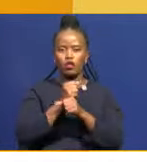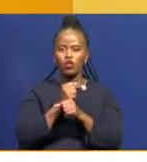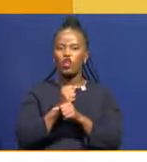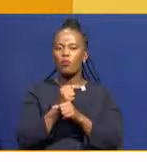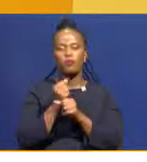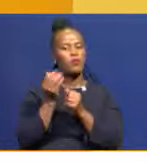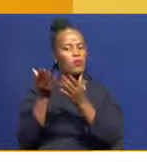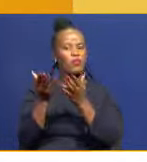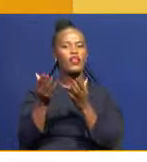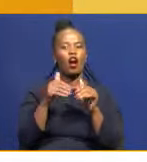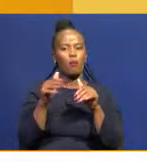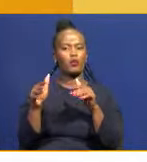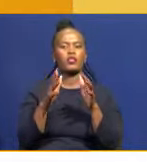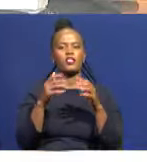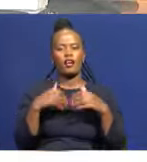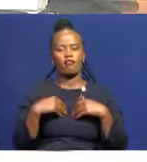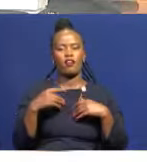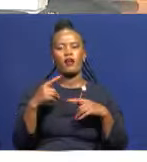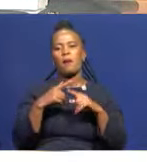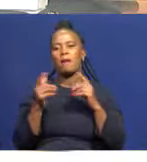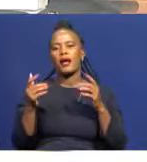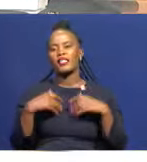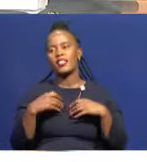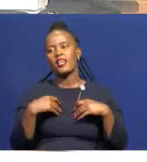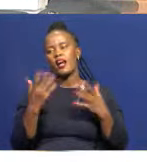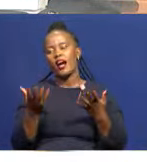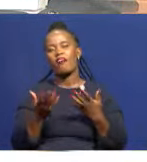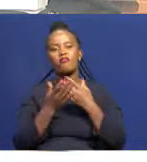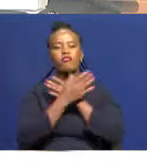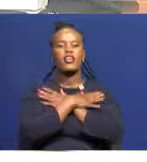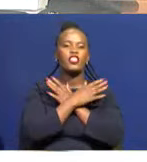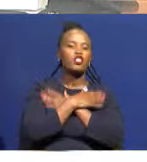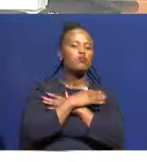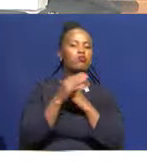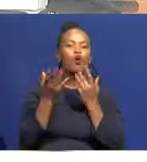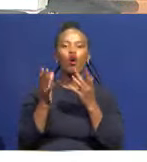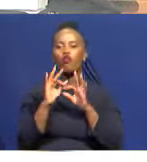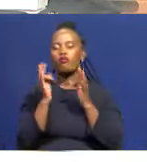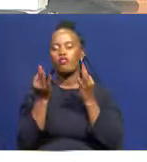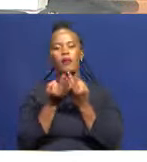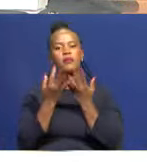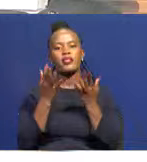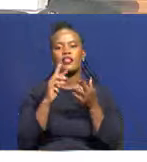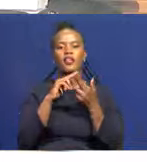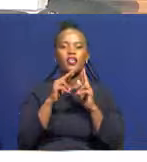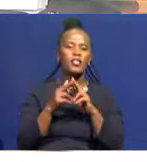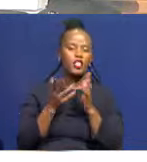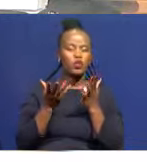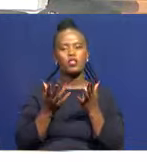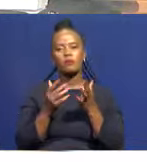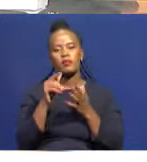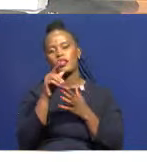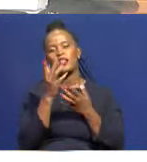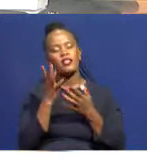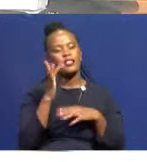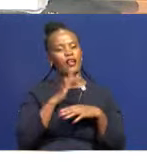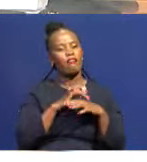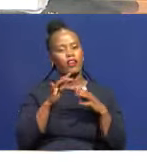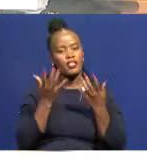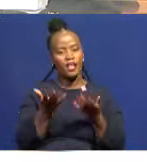lakini kuna ule upendeleo wa kifamilia, upendeleo wa kirafiki. Je, hii inaharibu vipi katika ile swala zima la ukosefu wa ajira?